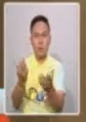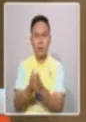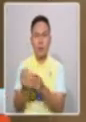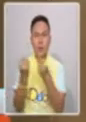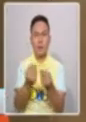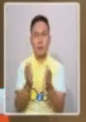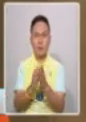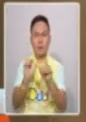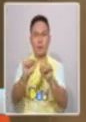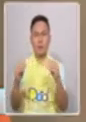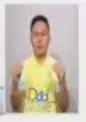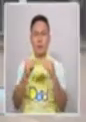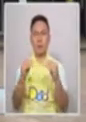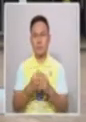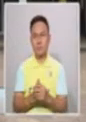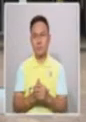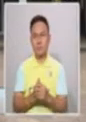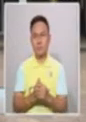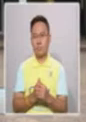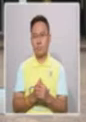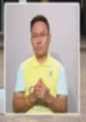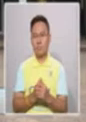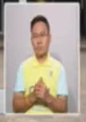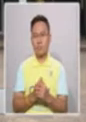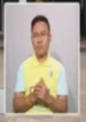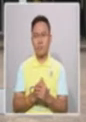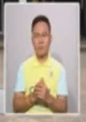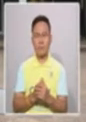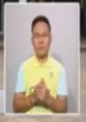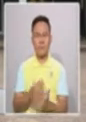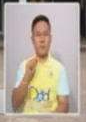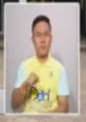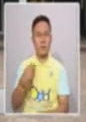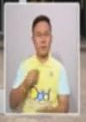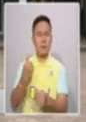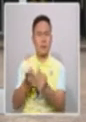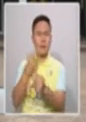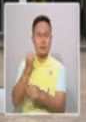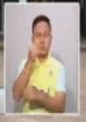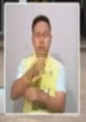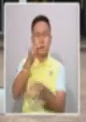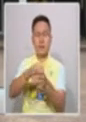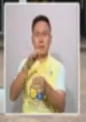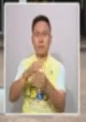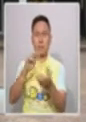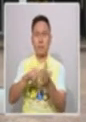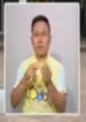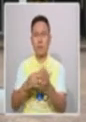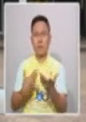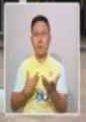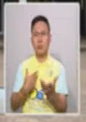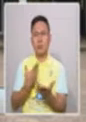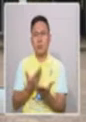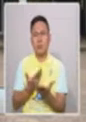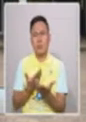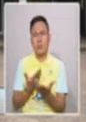ไหร ่แสนหนึ่ง ถ้าภาพที่มาธนาคารในช่วงแรกนะฮะก็คือมาอย่างไม่ค่อย